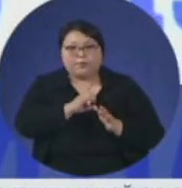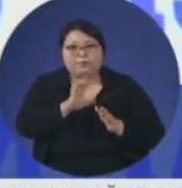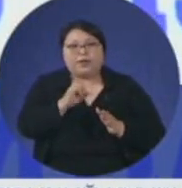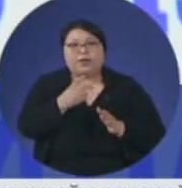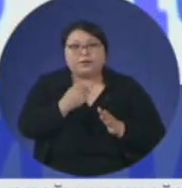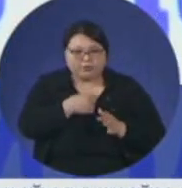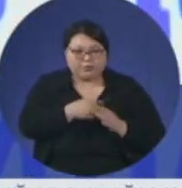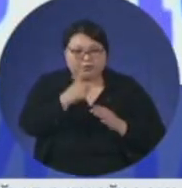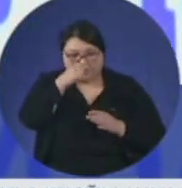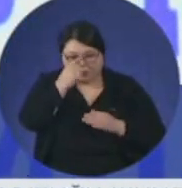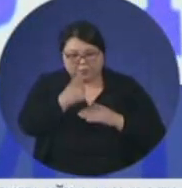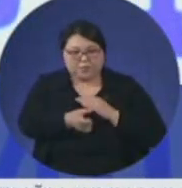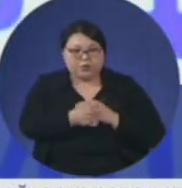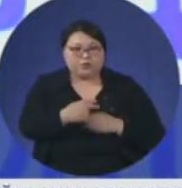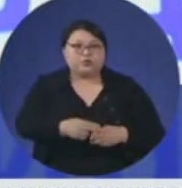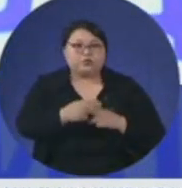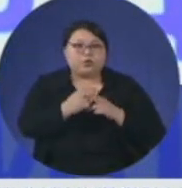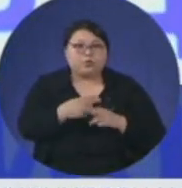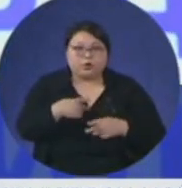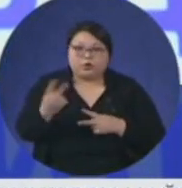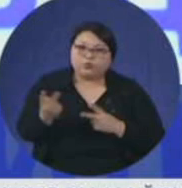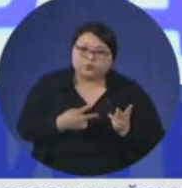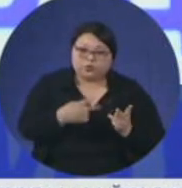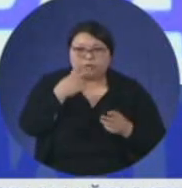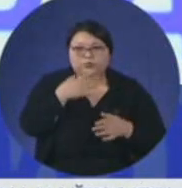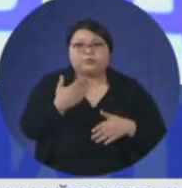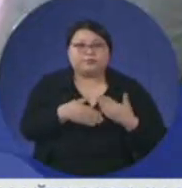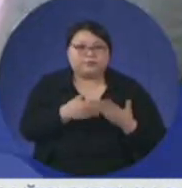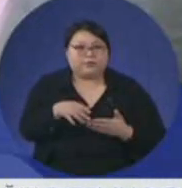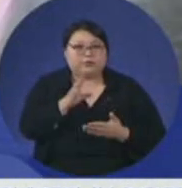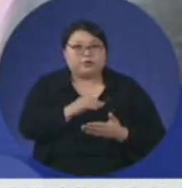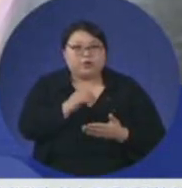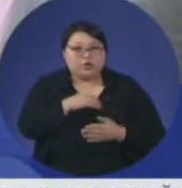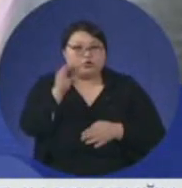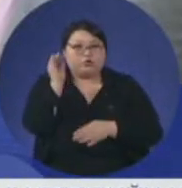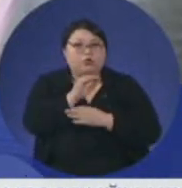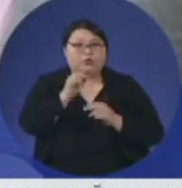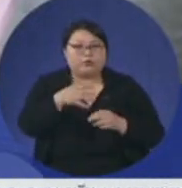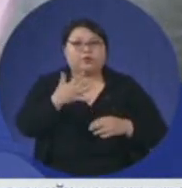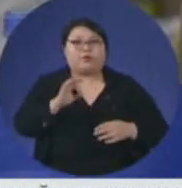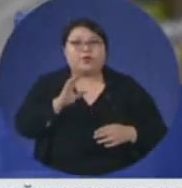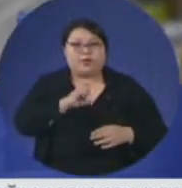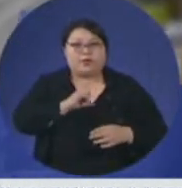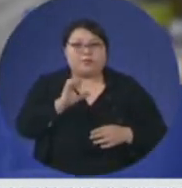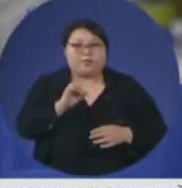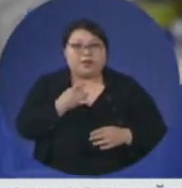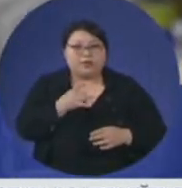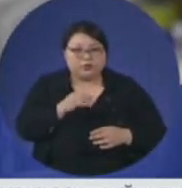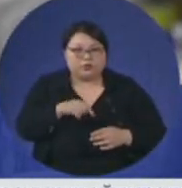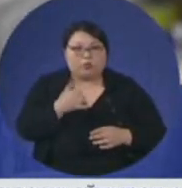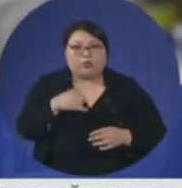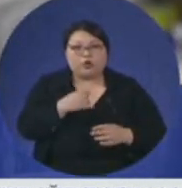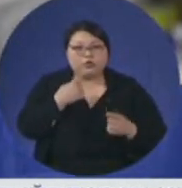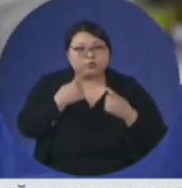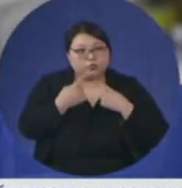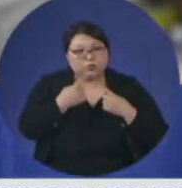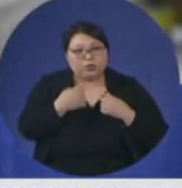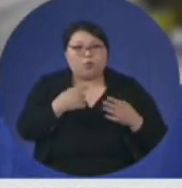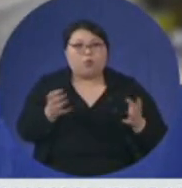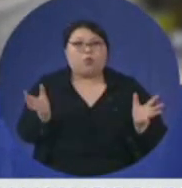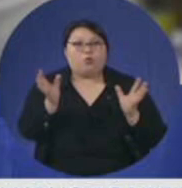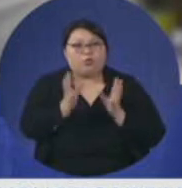эмнэлгийн мэрэгжилтэн тусламж үйлчилгээ үзүүлж байна. Тэдний төлөөлөл болсон 50 их баригч энэ удаагийн зөвлөлдөх уулзалтанд